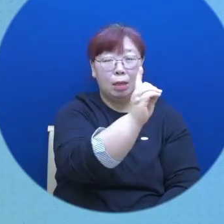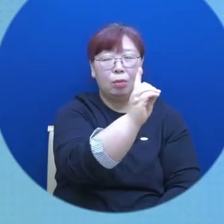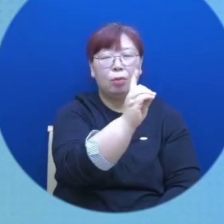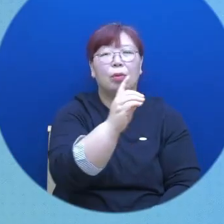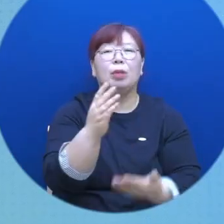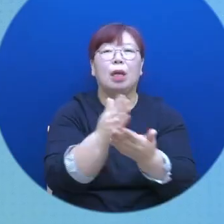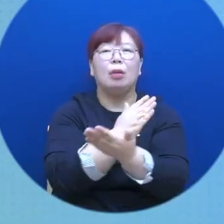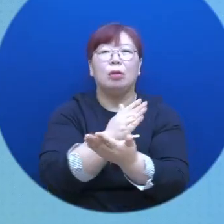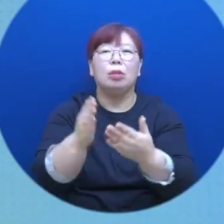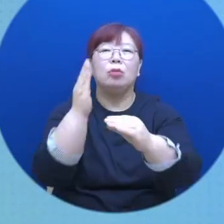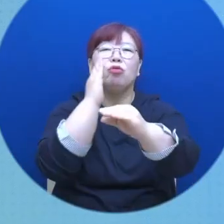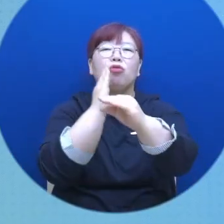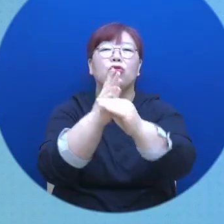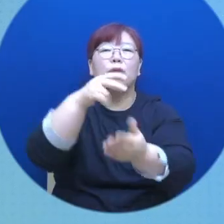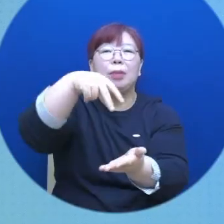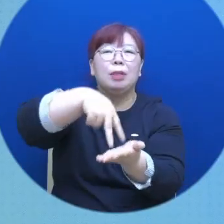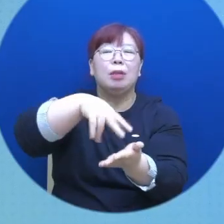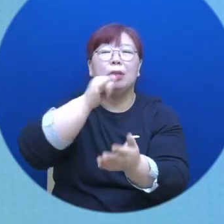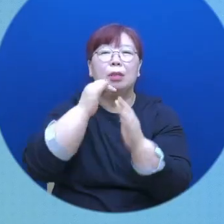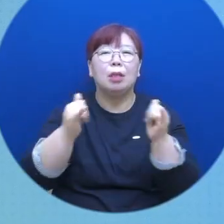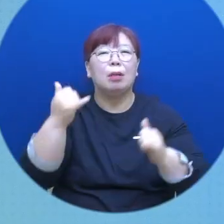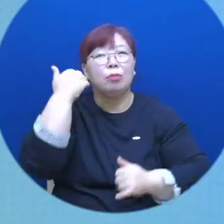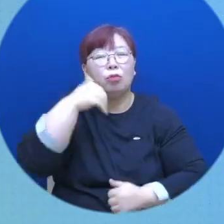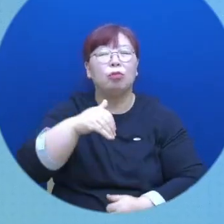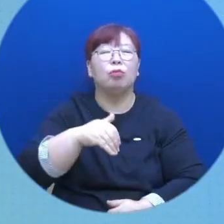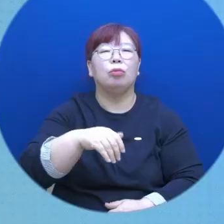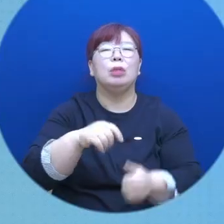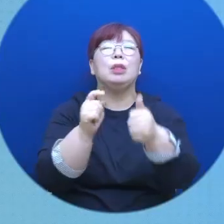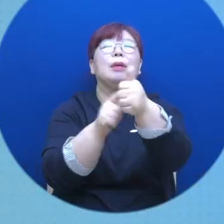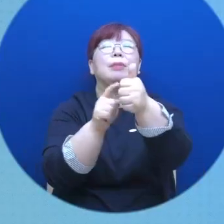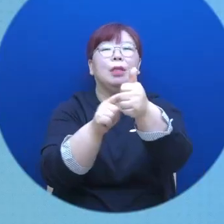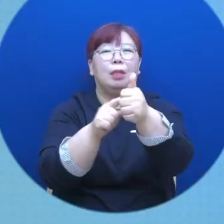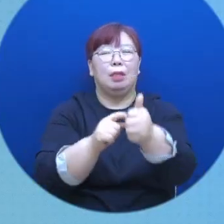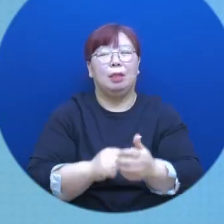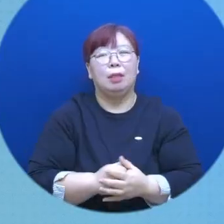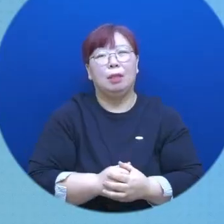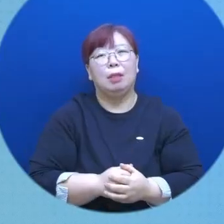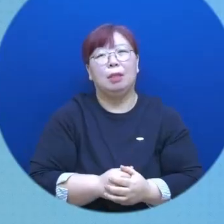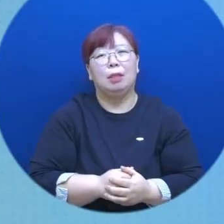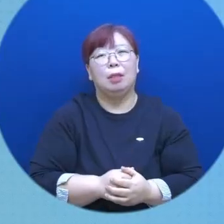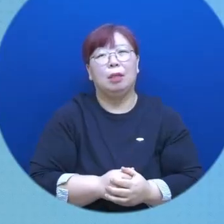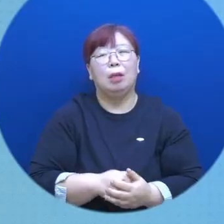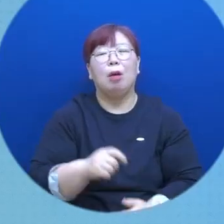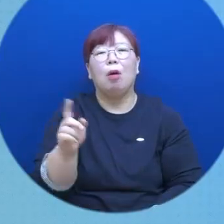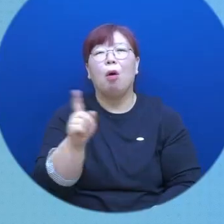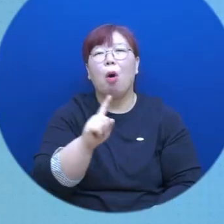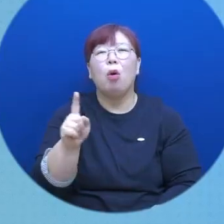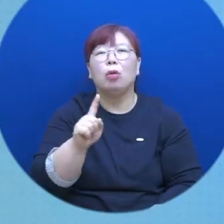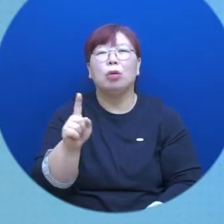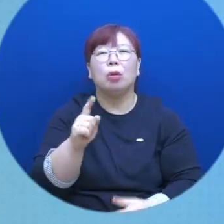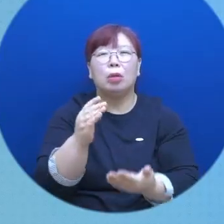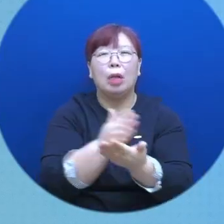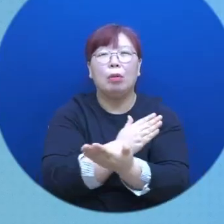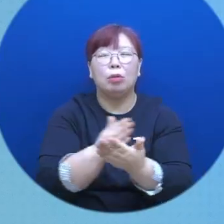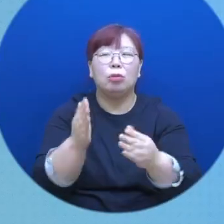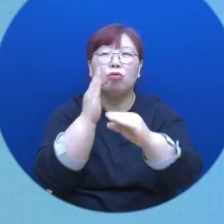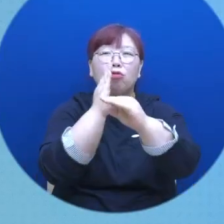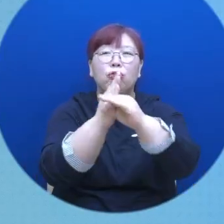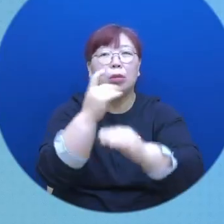기점이기 때문에 그렇습니다. 어떤 분기점일까?